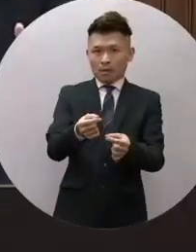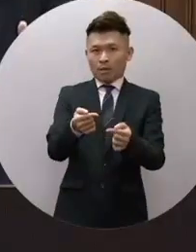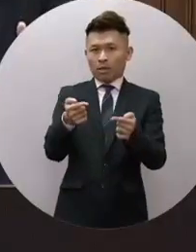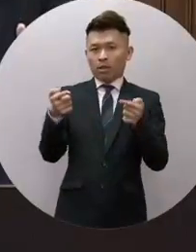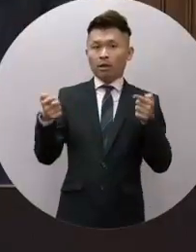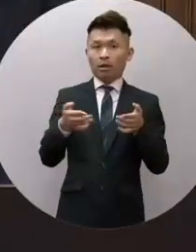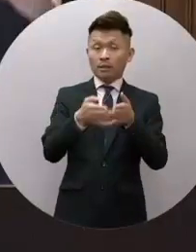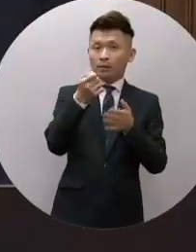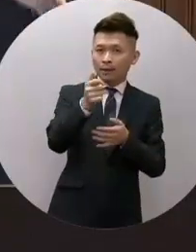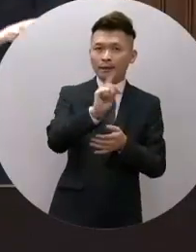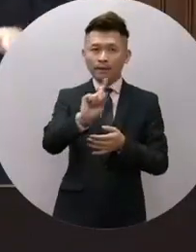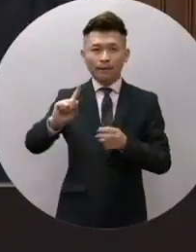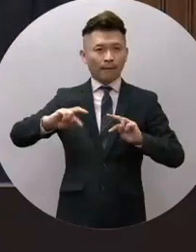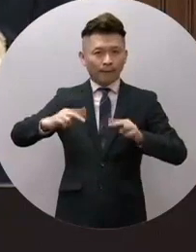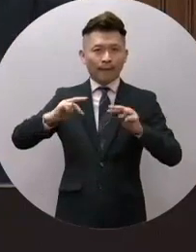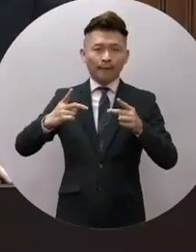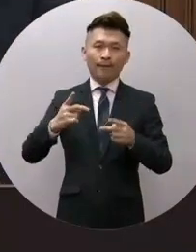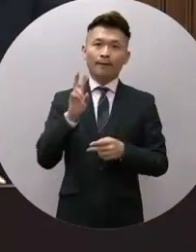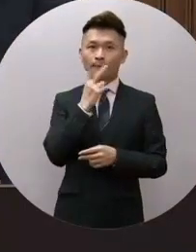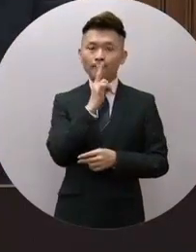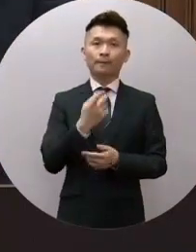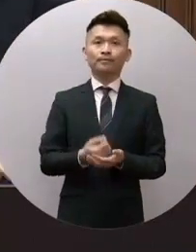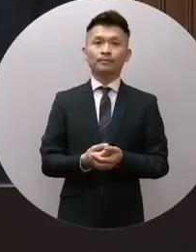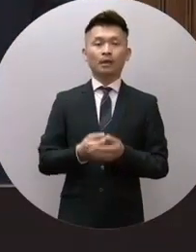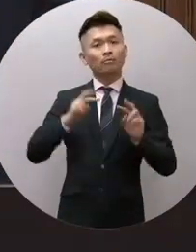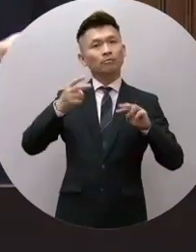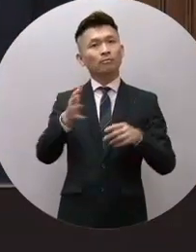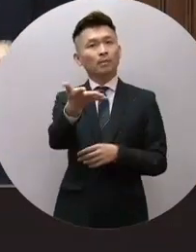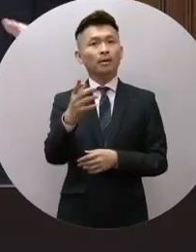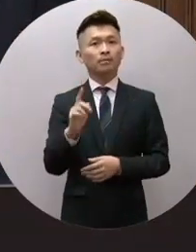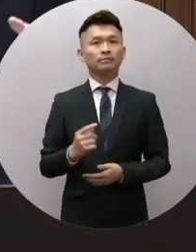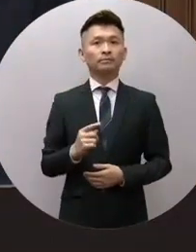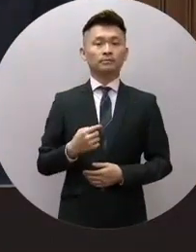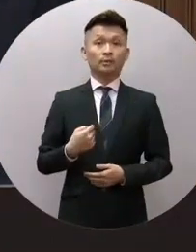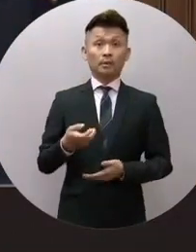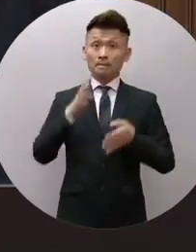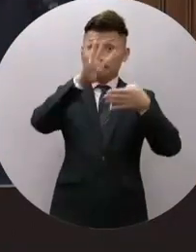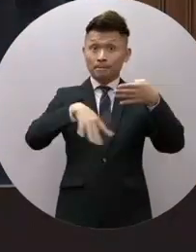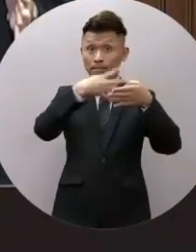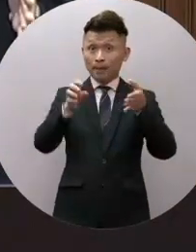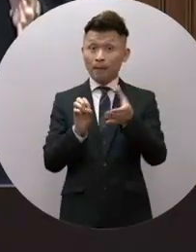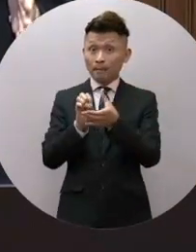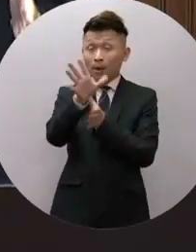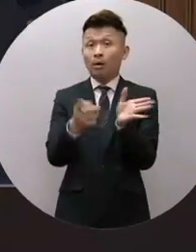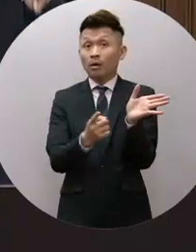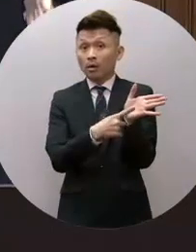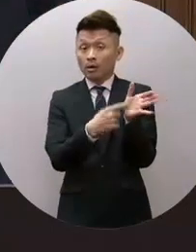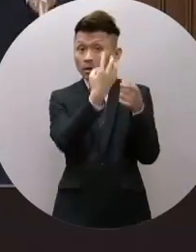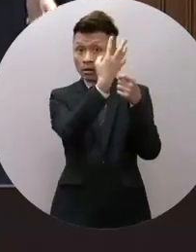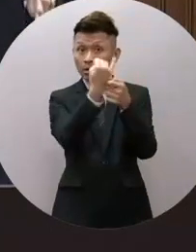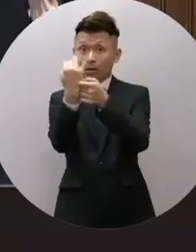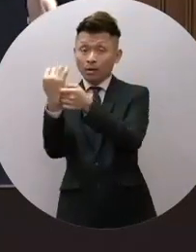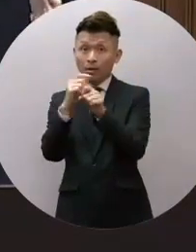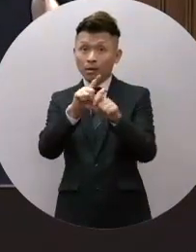的要点一直在改变。那这些的要点为什么会一直在改变？为什么我刚刚提出那张表格，我们的年限会不同？院